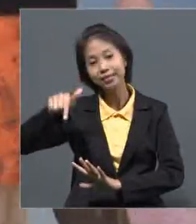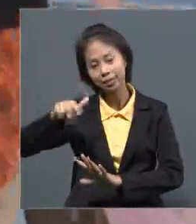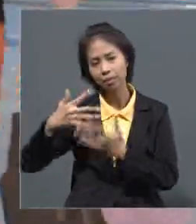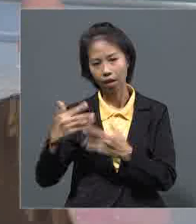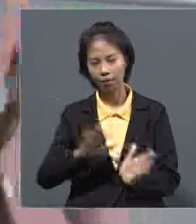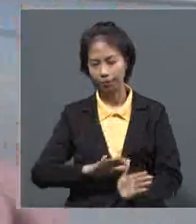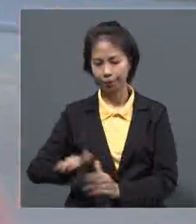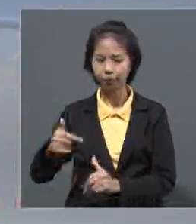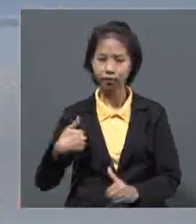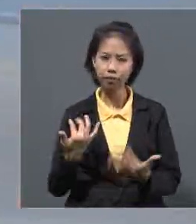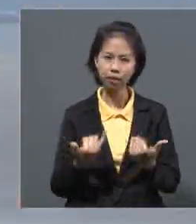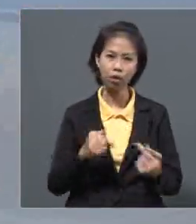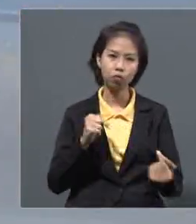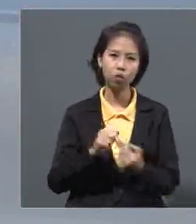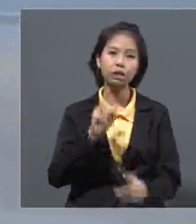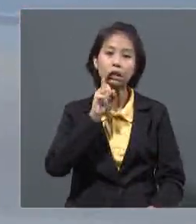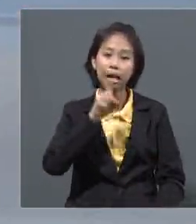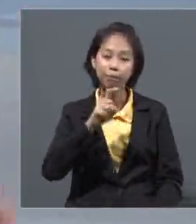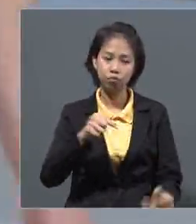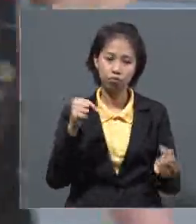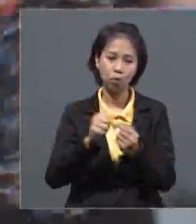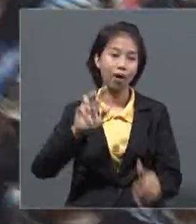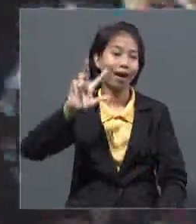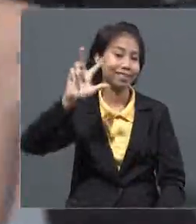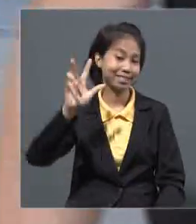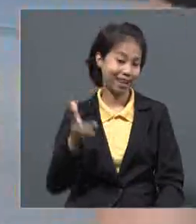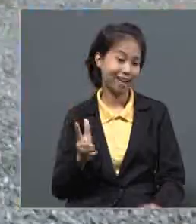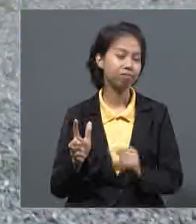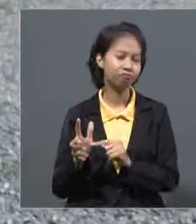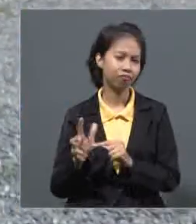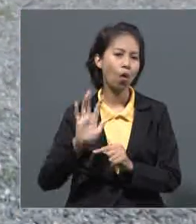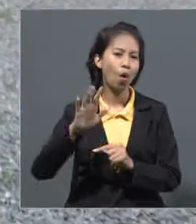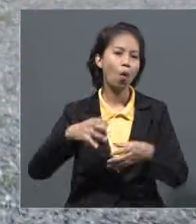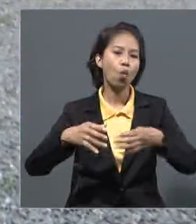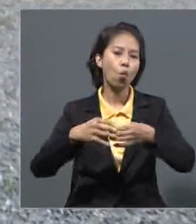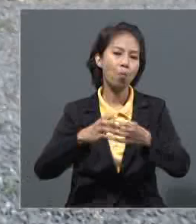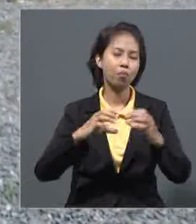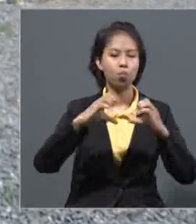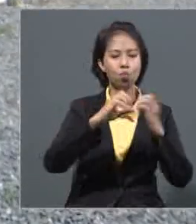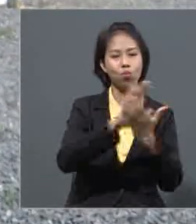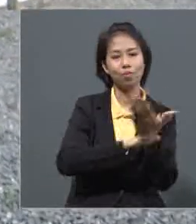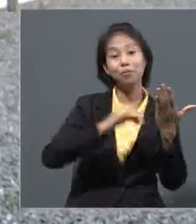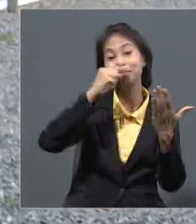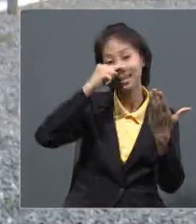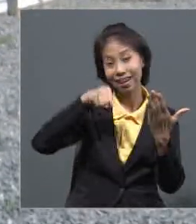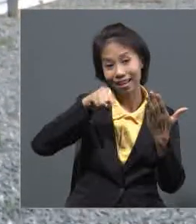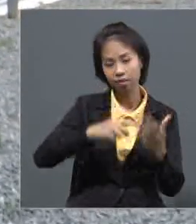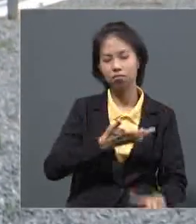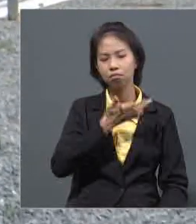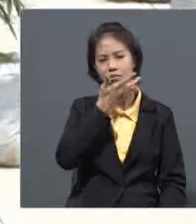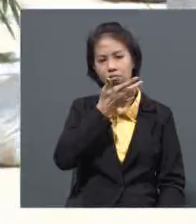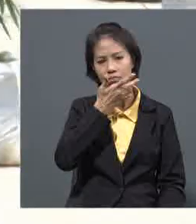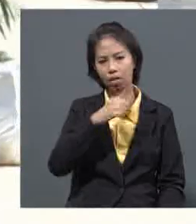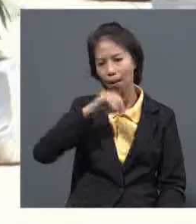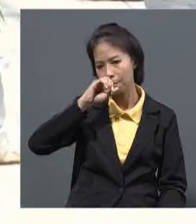าวตามก็คือเรื่องของกัญชากัญชาซึ่งเป็นนโยบายของพรรคภูมิใจไทยเรื่องนี้นายอนุทินบอกนะครับว่าขอให้น